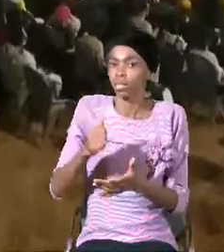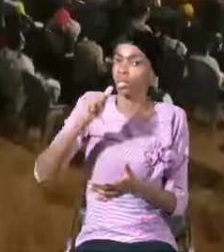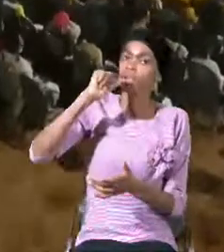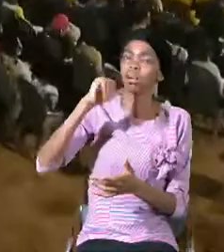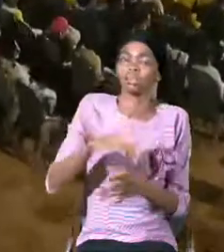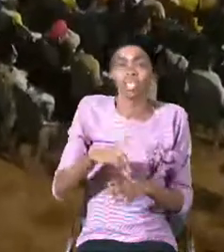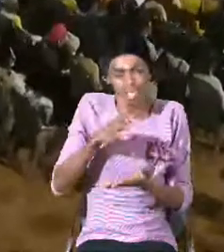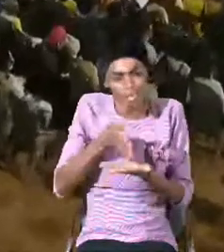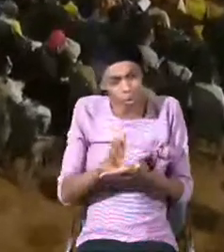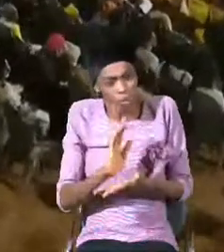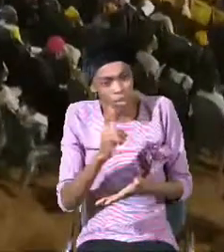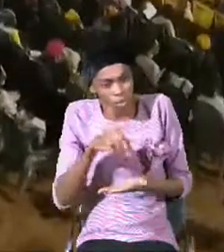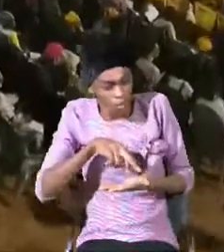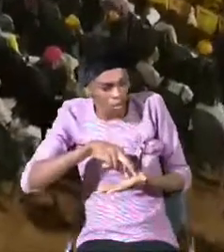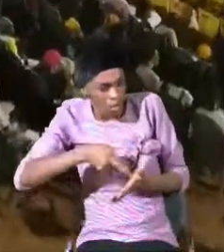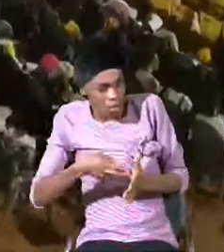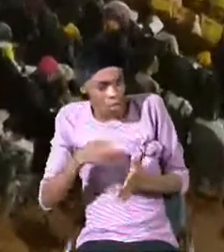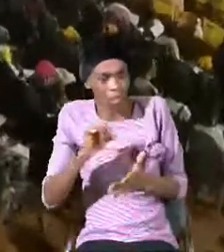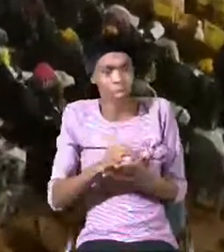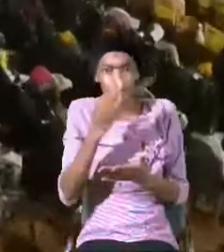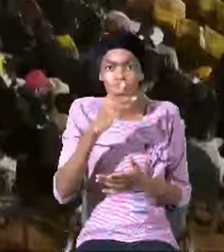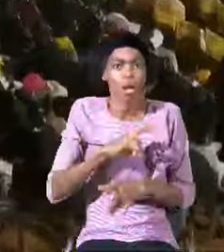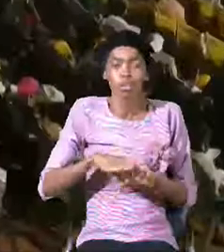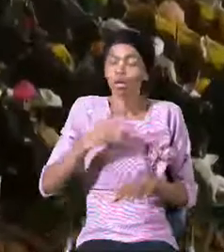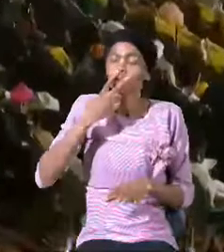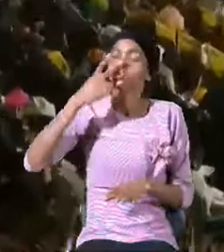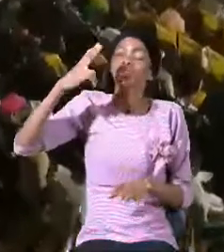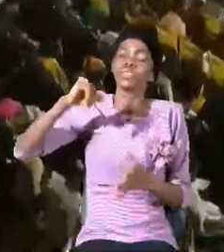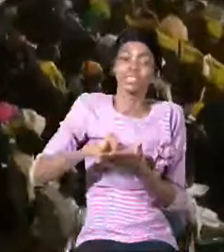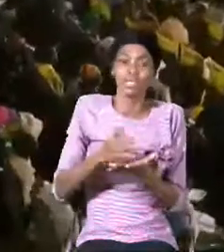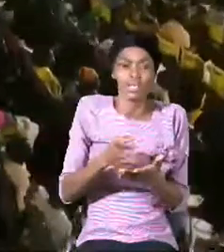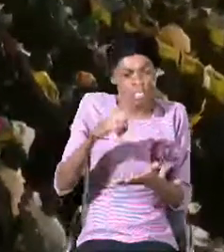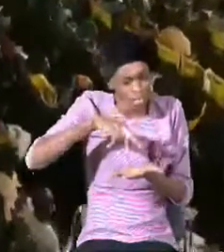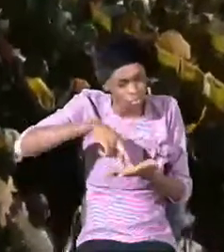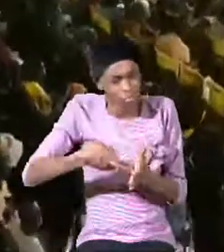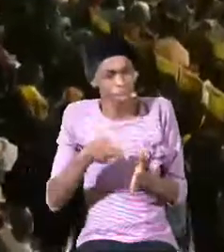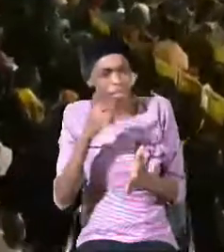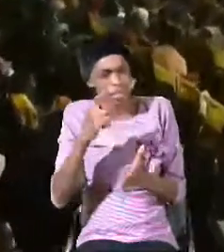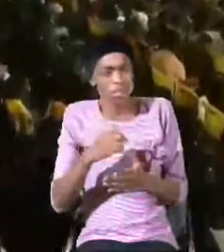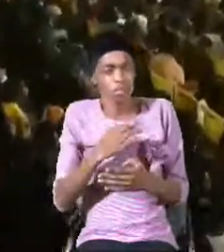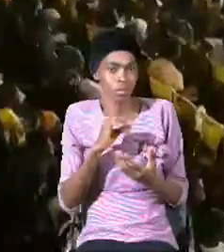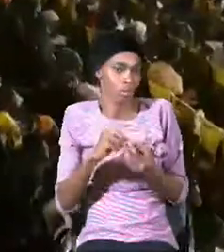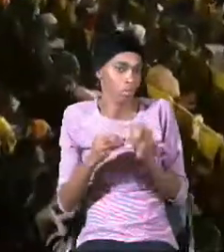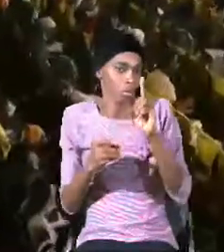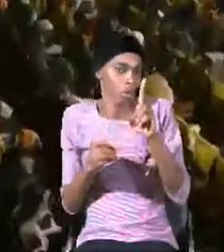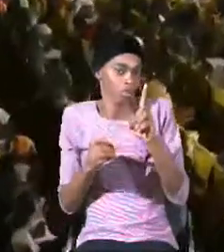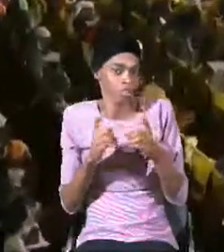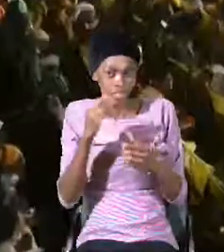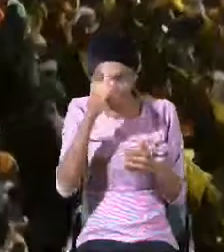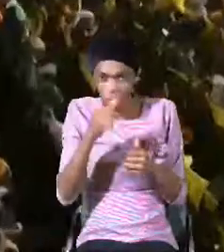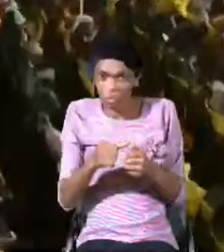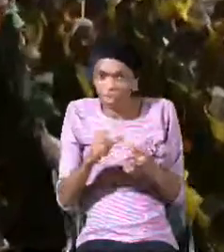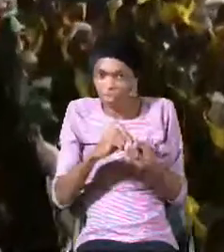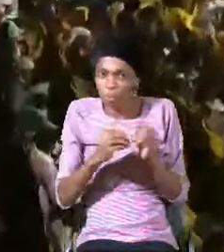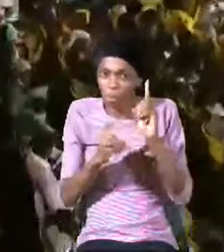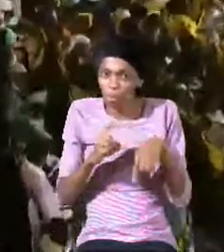est en train de te modeler. C'est quoi il dit? Ne fume pas cette chose. Il est en train de te modeler. Ils te font. Ils